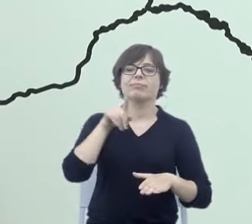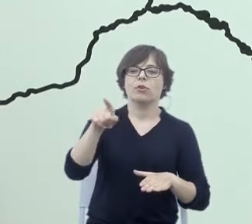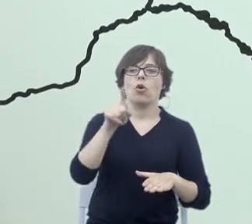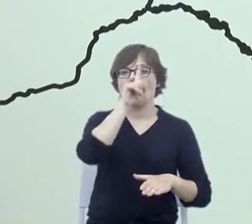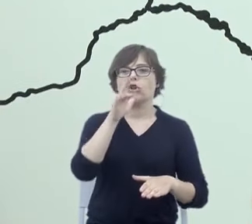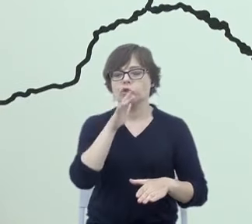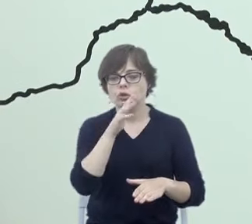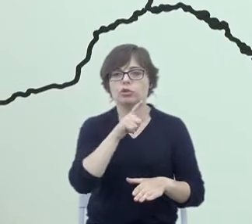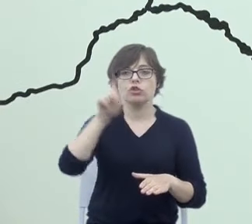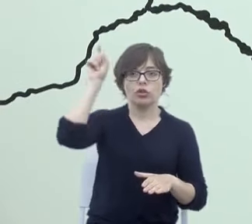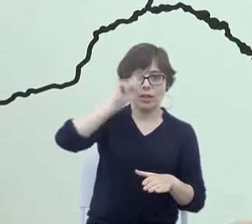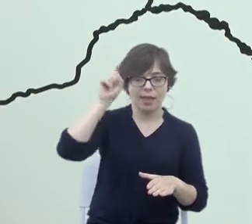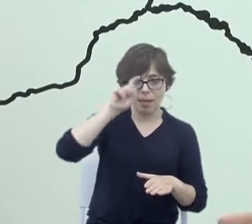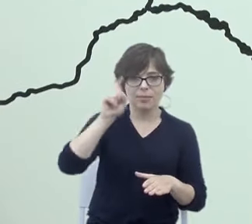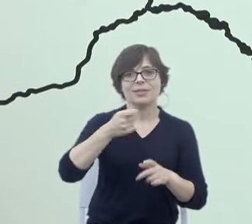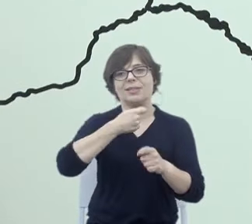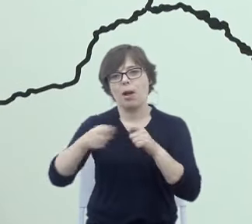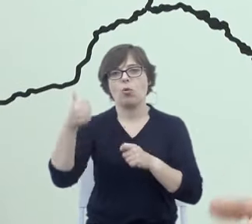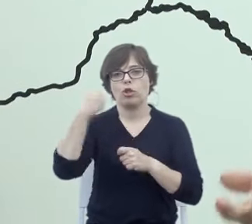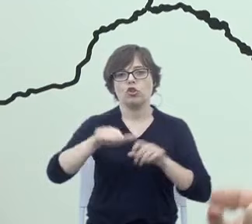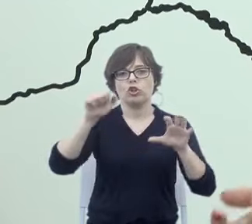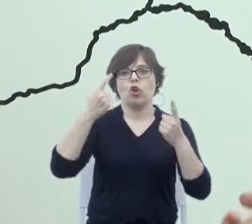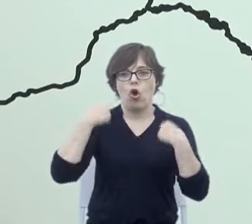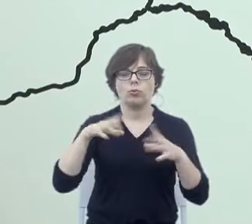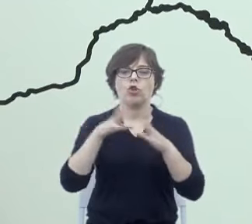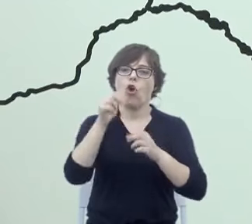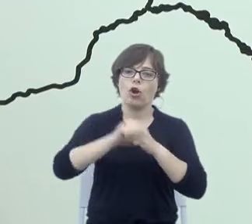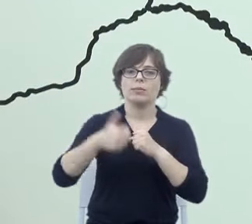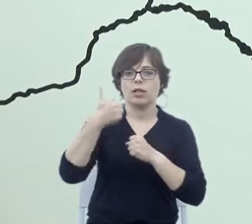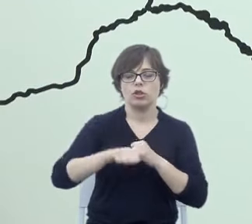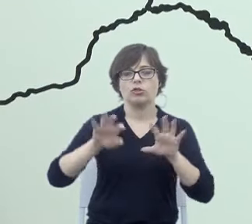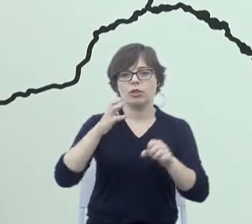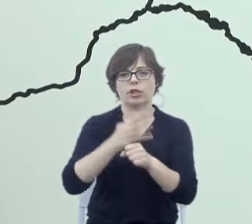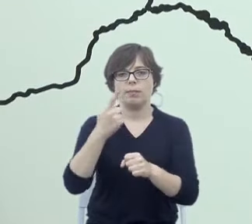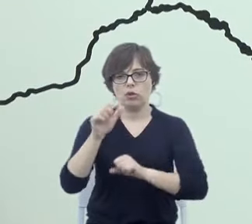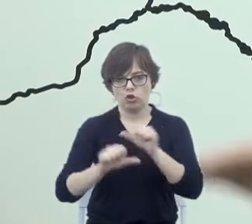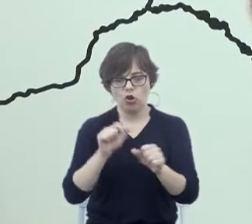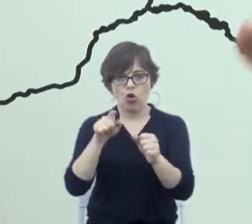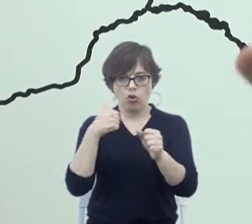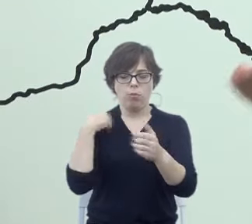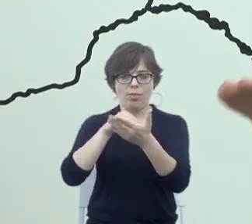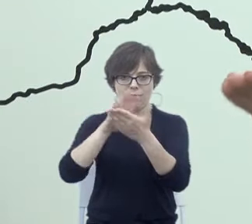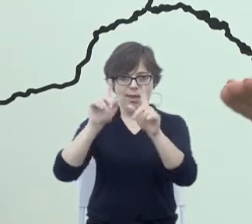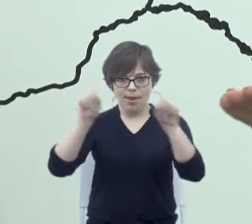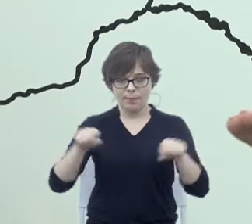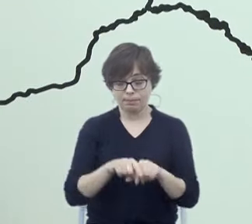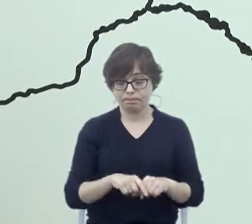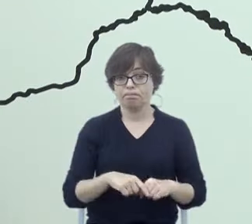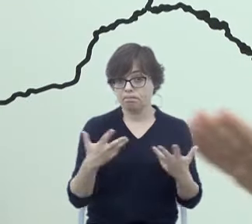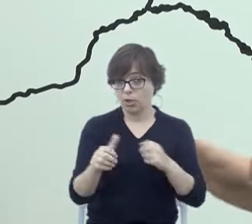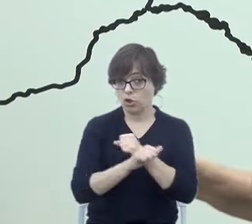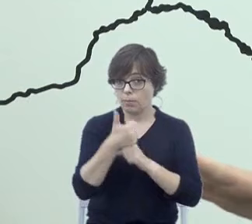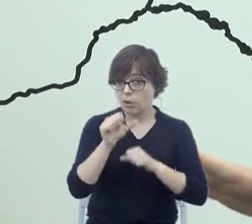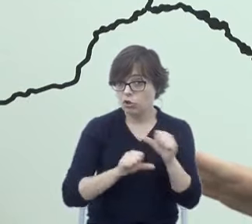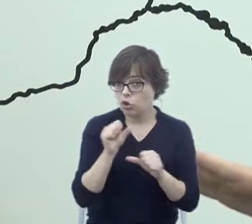Hitler rozkaz spaliły żywcem 1600 osób 10 lipca 1941 roku. 61 rok to już jest